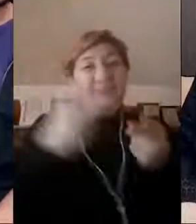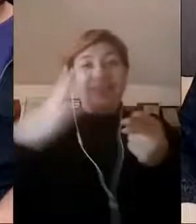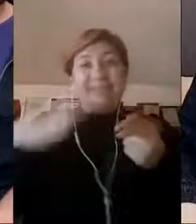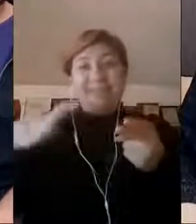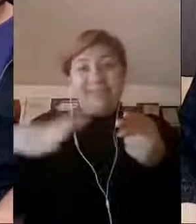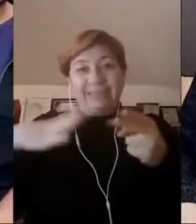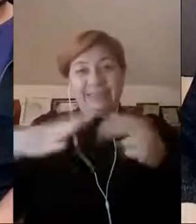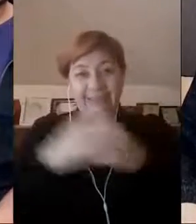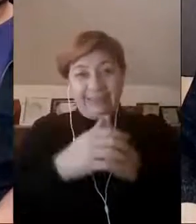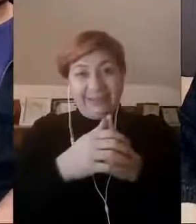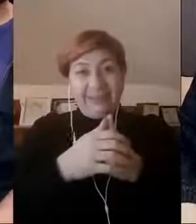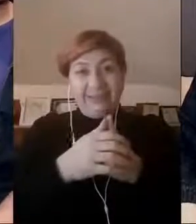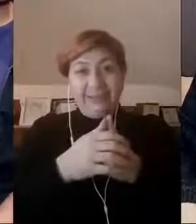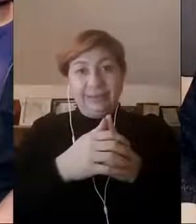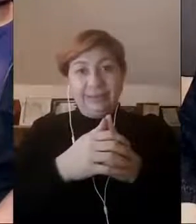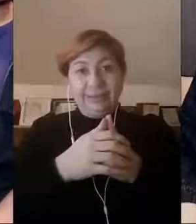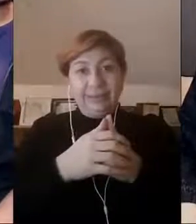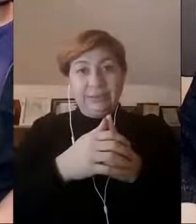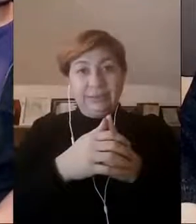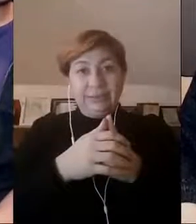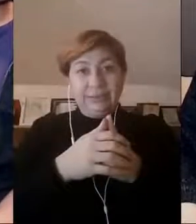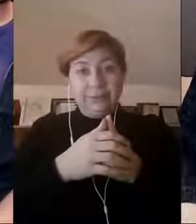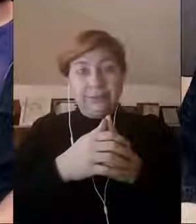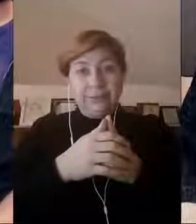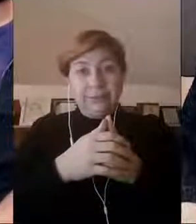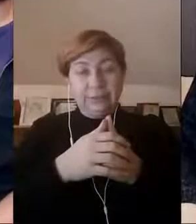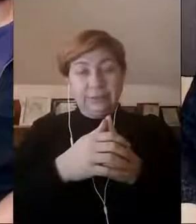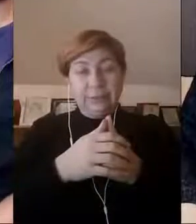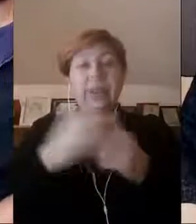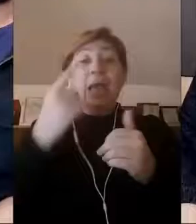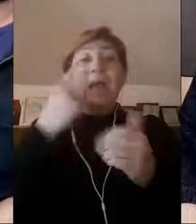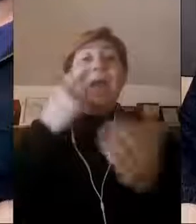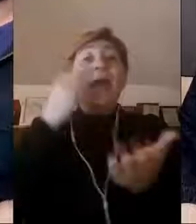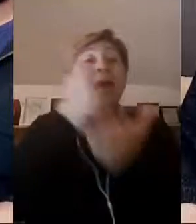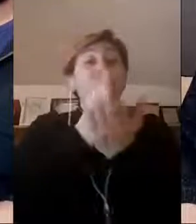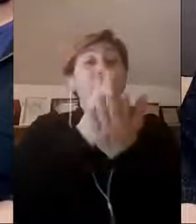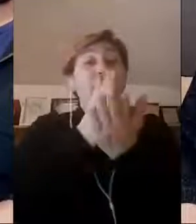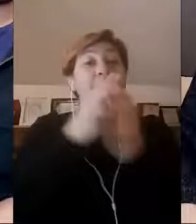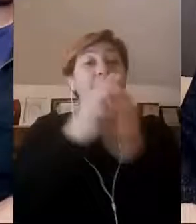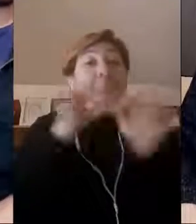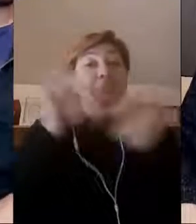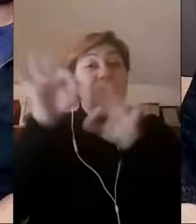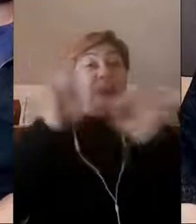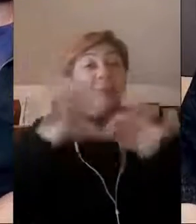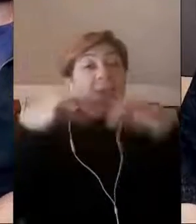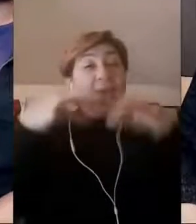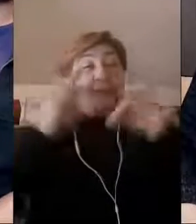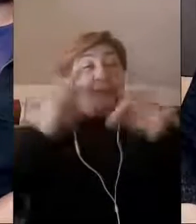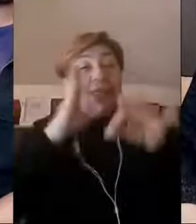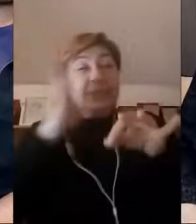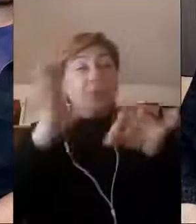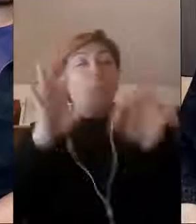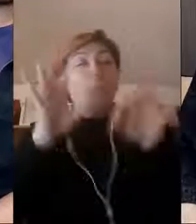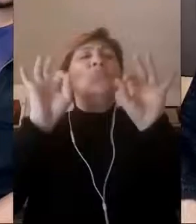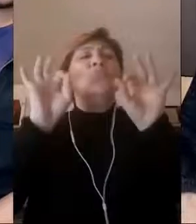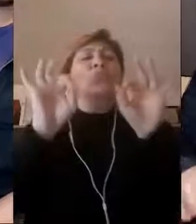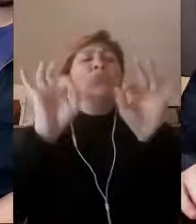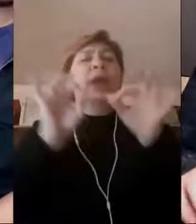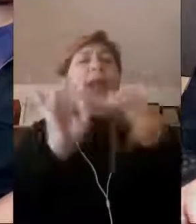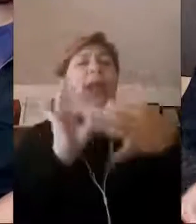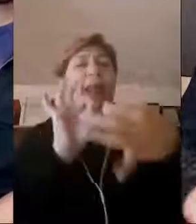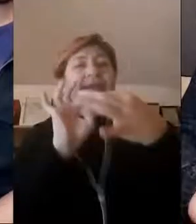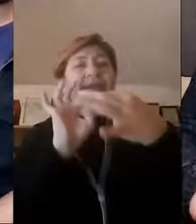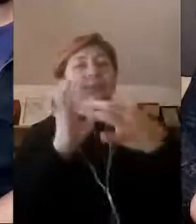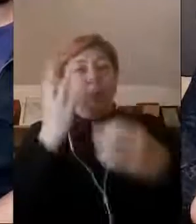düşerse. Tabii. Var Yani planlarım var. Anıtkabir planım var. Hep söylüyorum işte Eskişehir'e uğrayacağım. Mutlaka iletişime geçeriz. şöyle bir Uğrarım